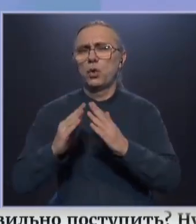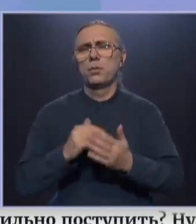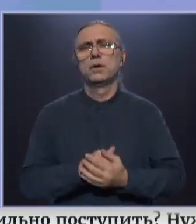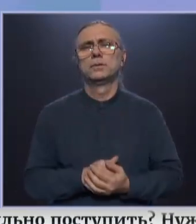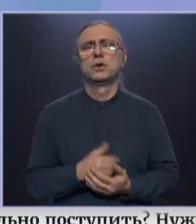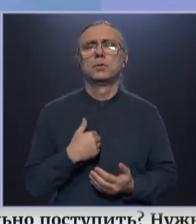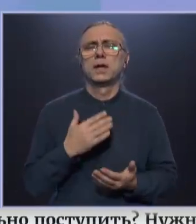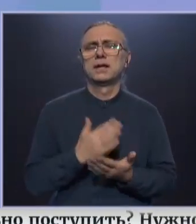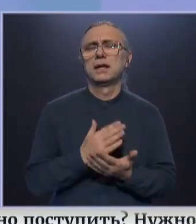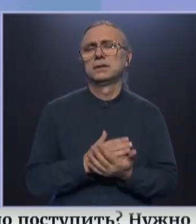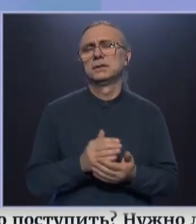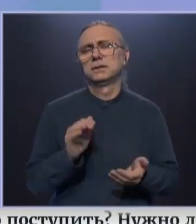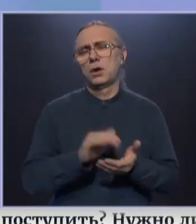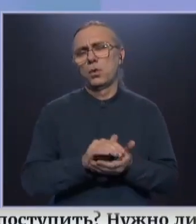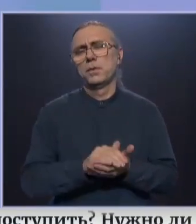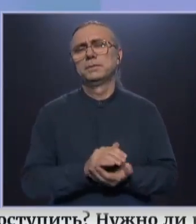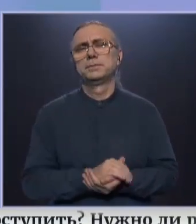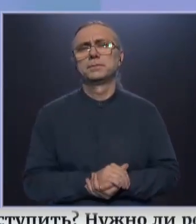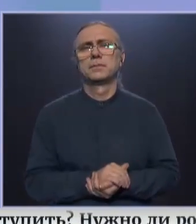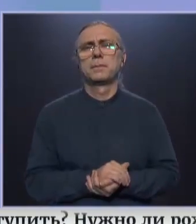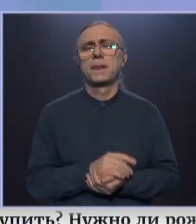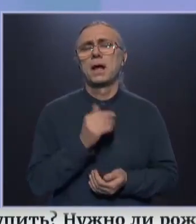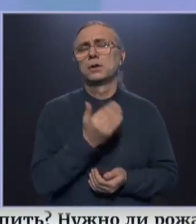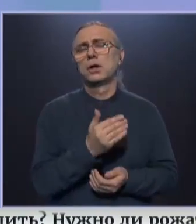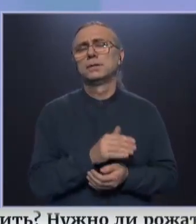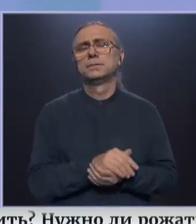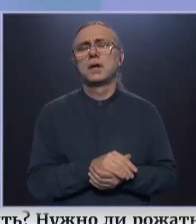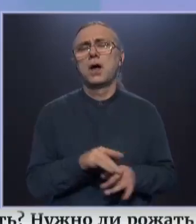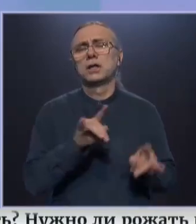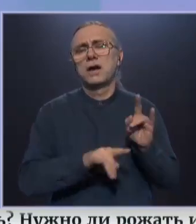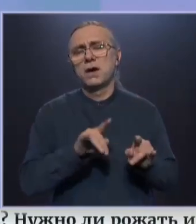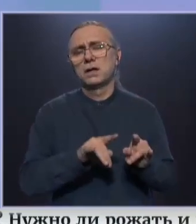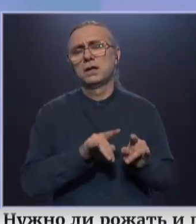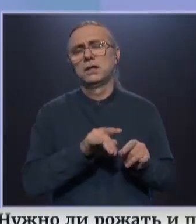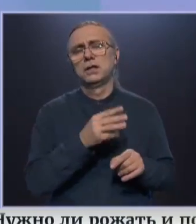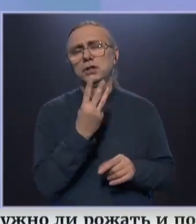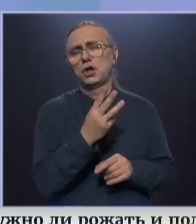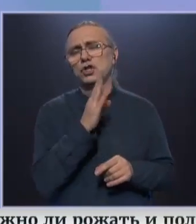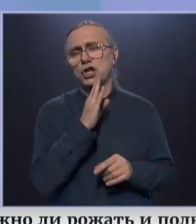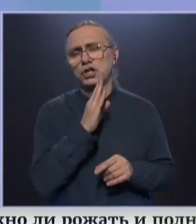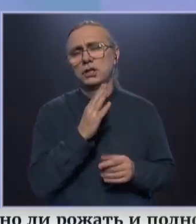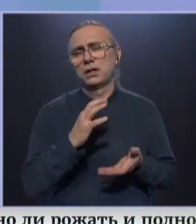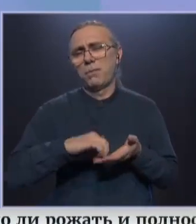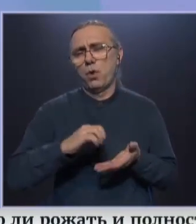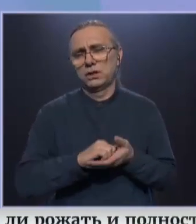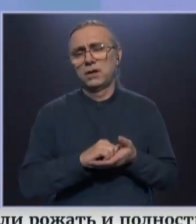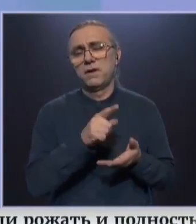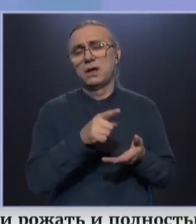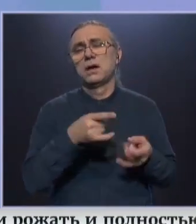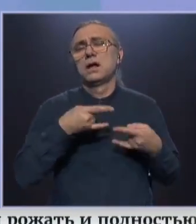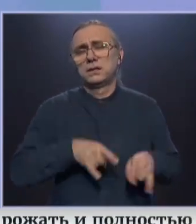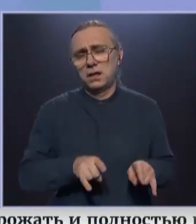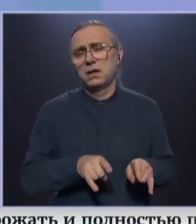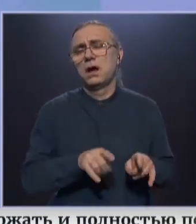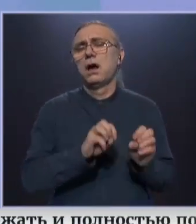есть знакомый диакон, который отговорил трех женщин от абортов, они родили и отдали ему. этих детишек. Вот